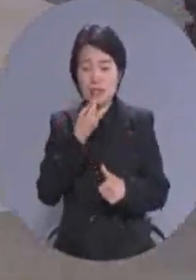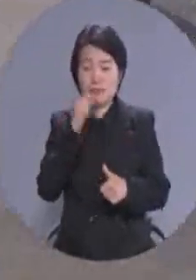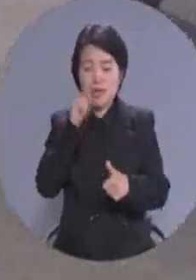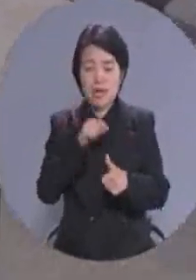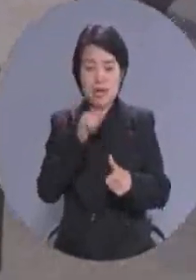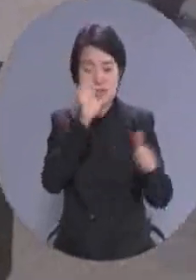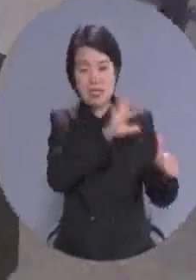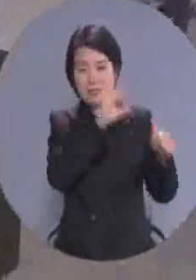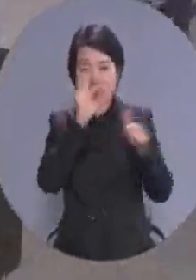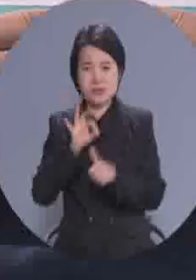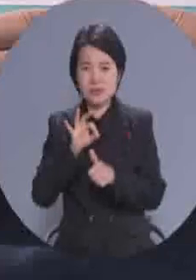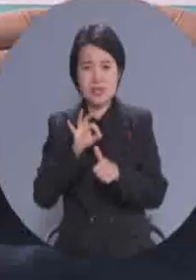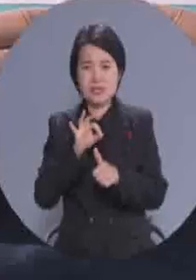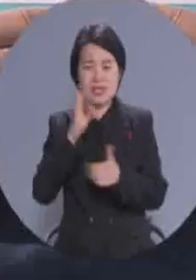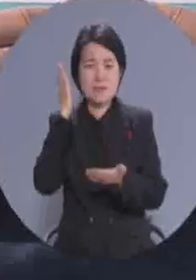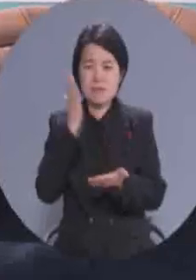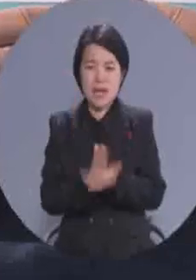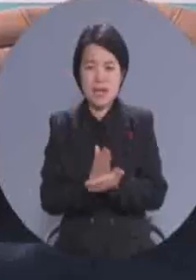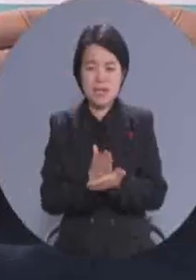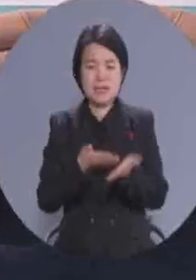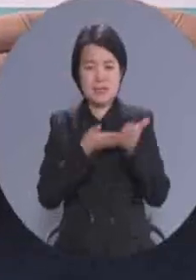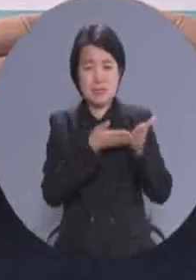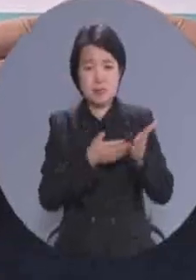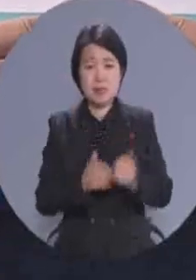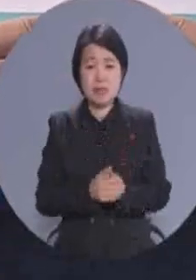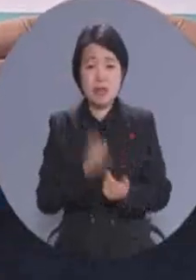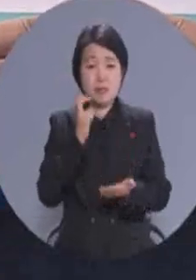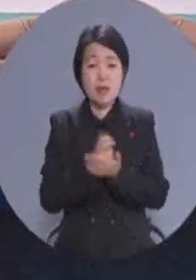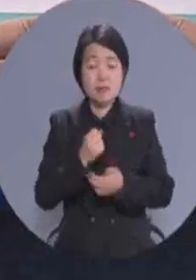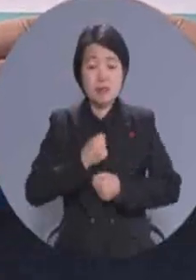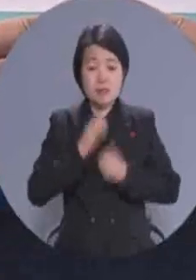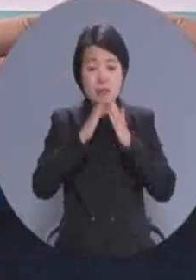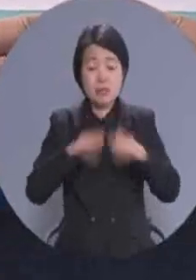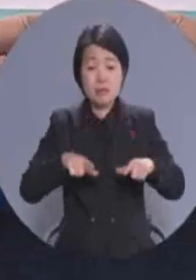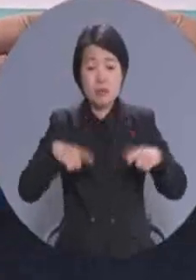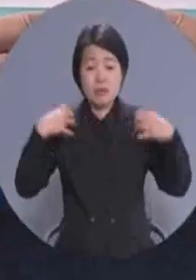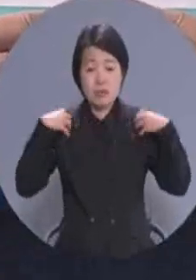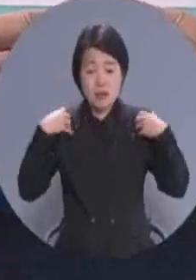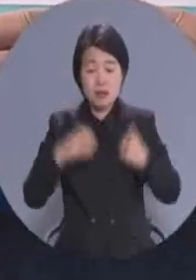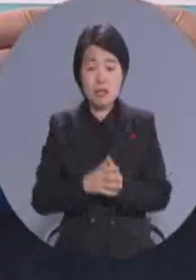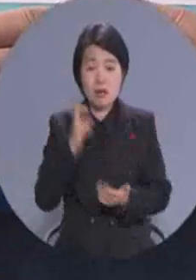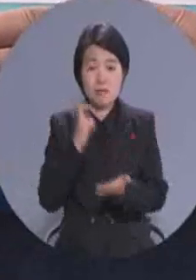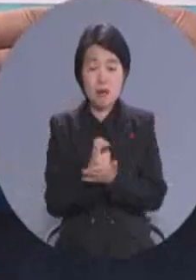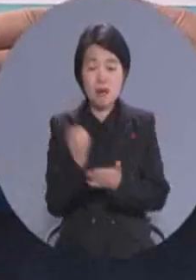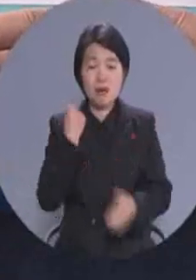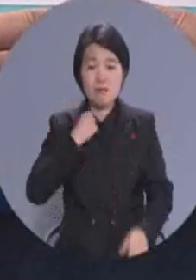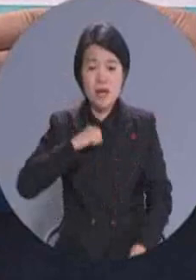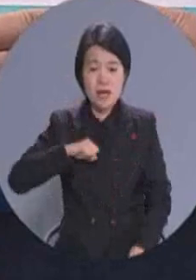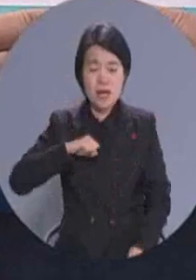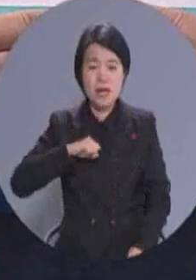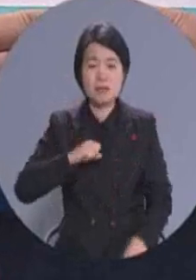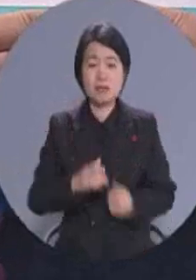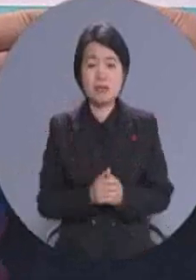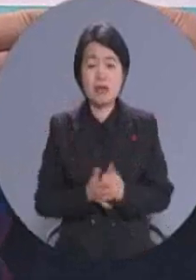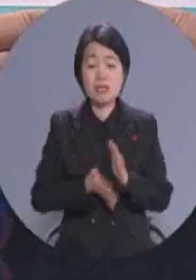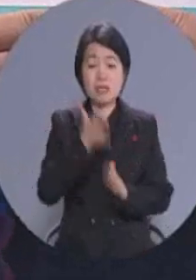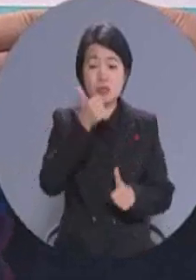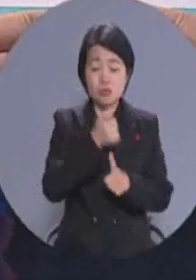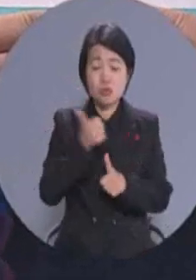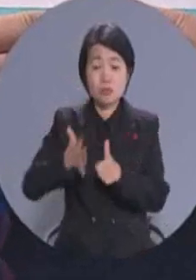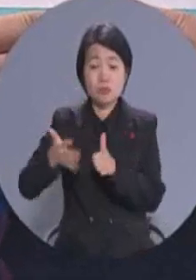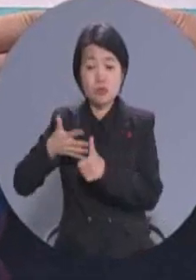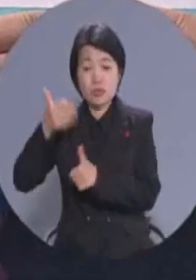중단하라는 겁니다 법을 지켜야 하는 전라남도가 이렇게 법을 무시하면서 시군